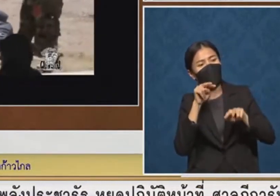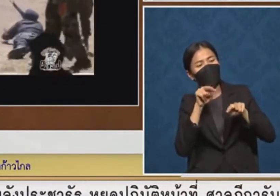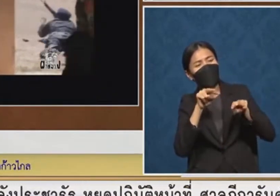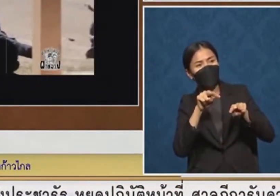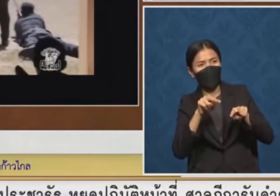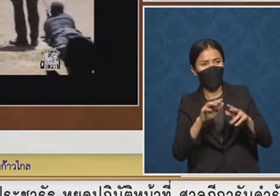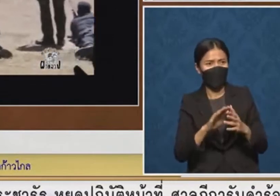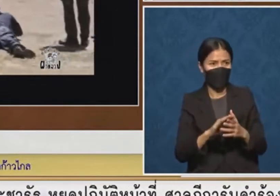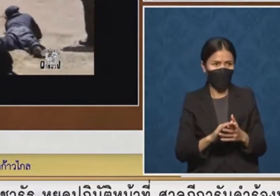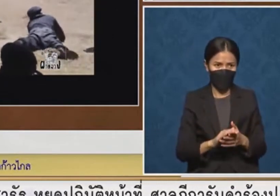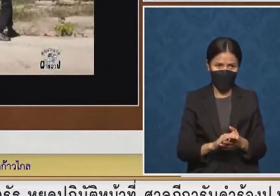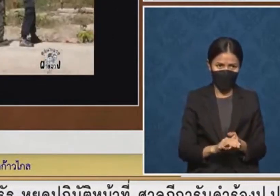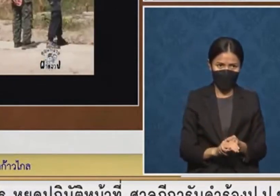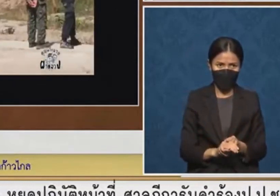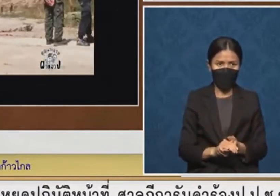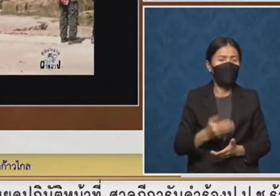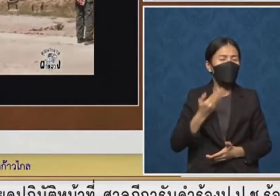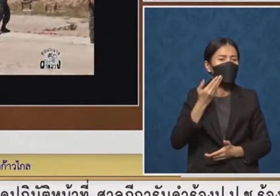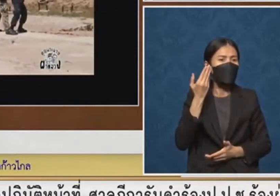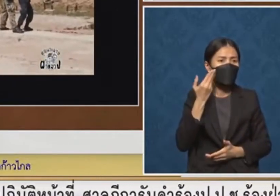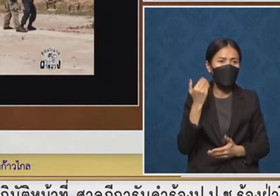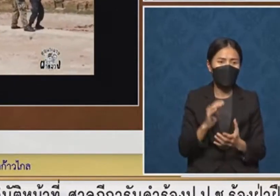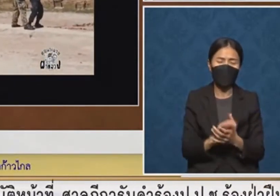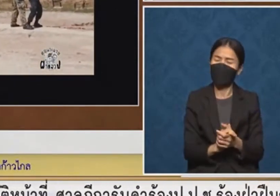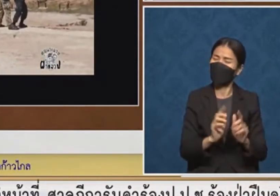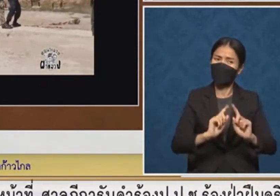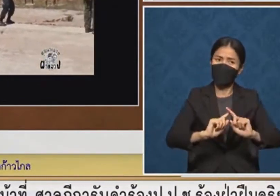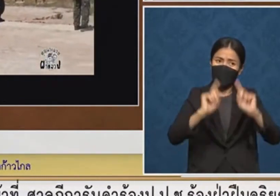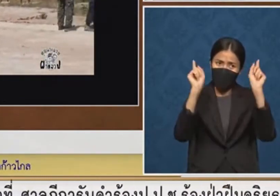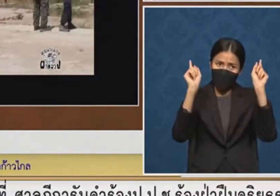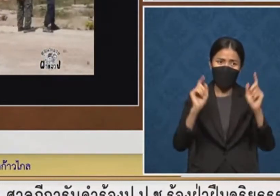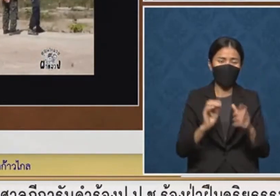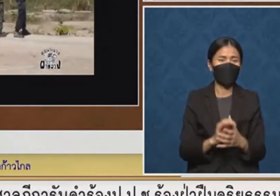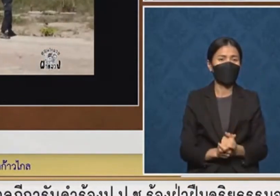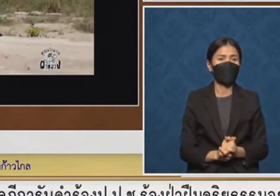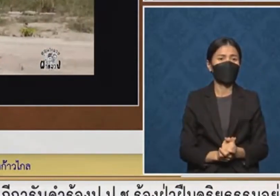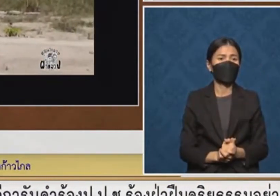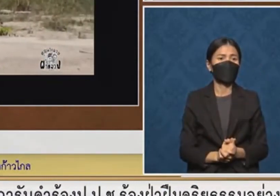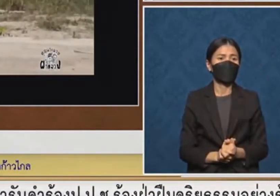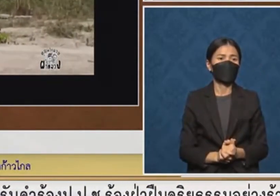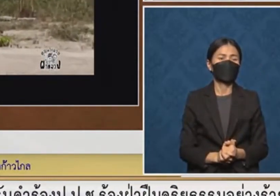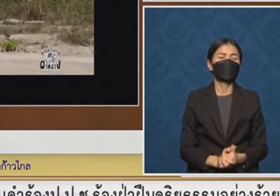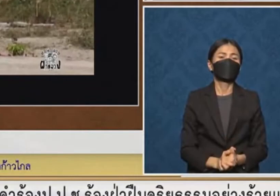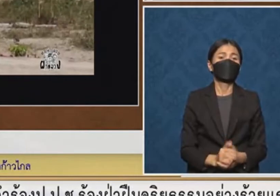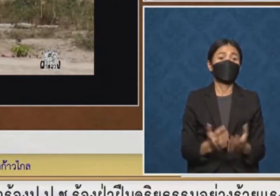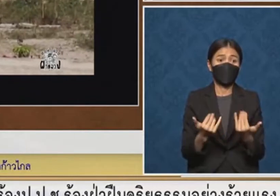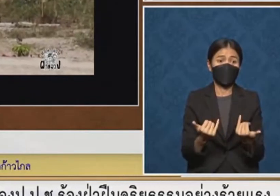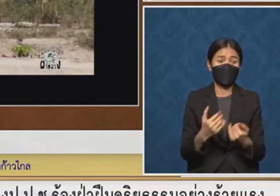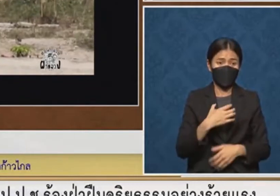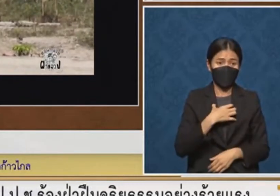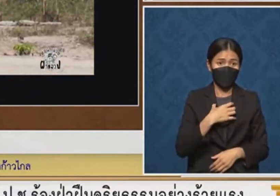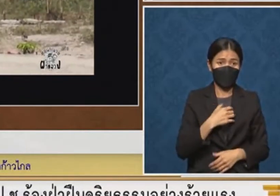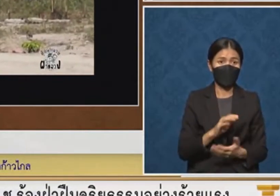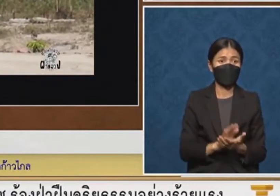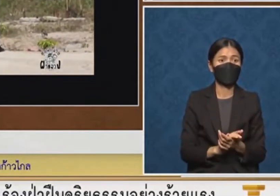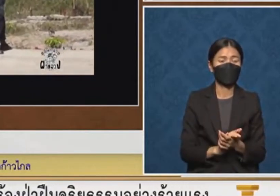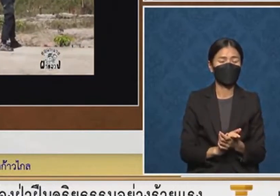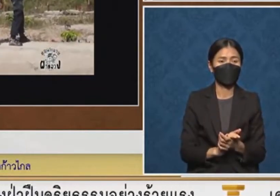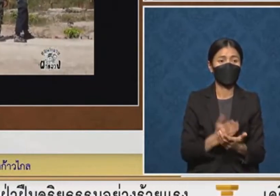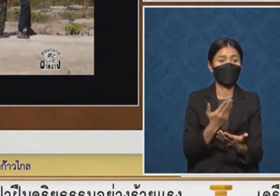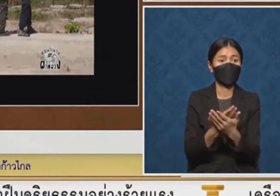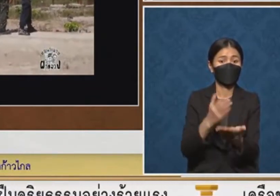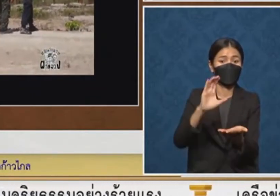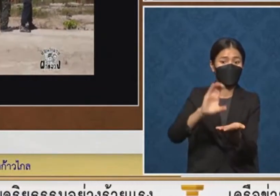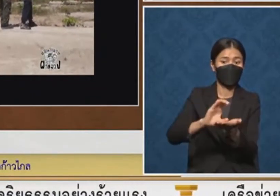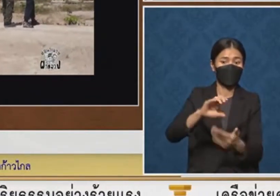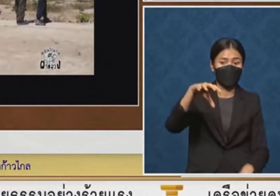ดโอย Pere อยา tetuls. li waterfall at